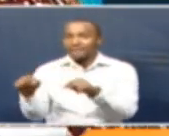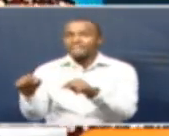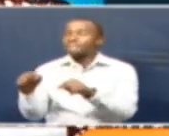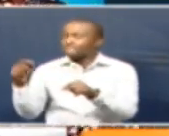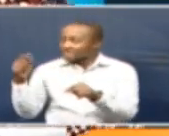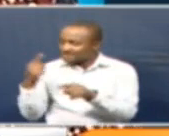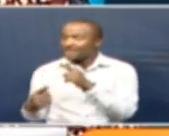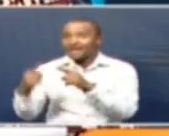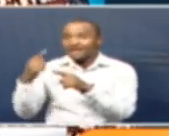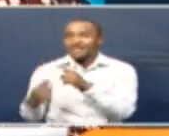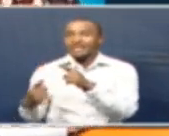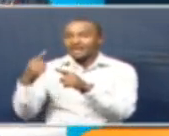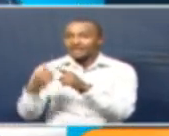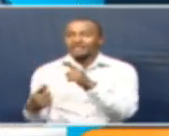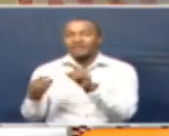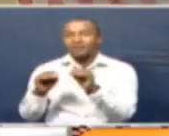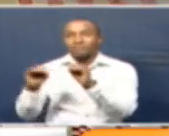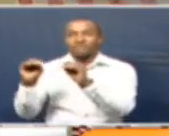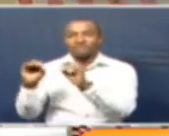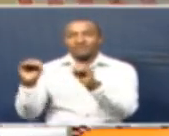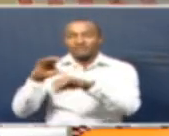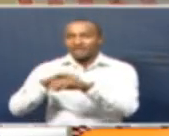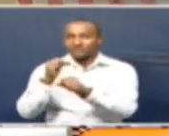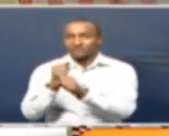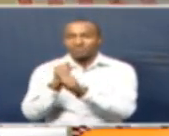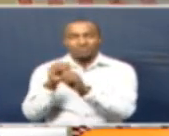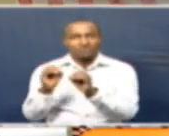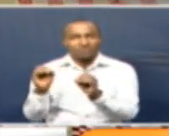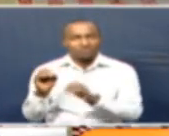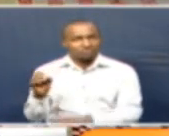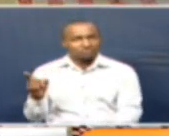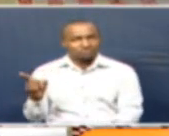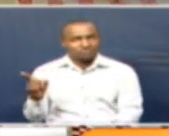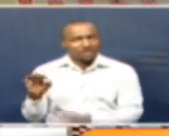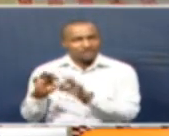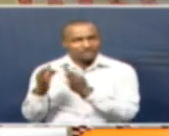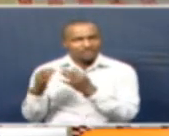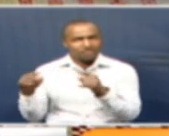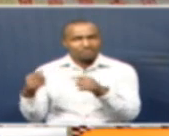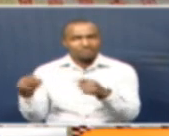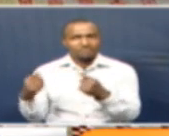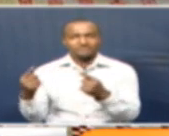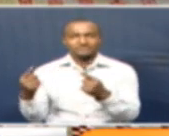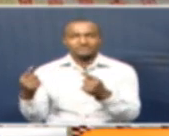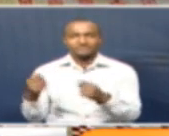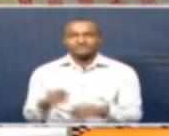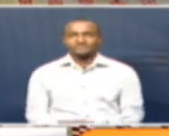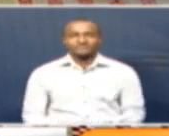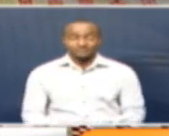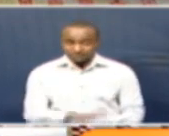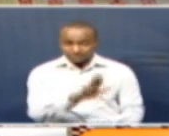miaka hawajafanikiwa kupata kazi. Je, huwa ni kero kwa baadhi ya majumba? Naam, unajua